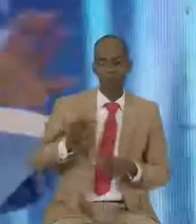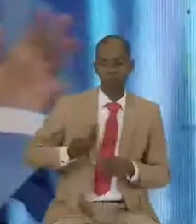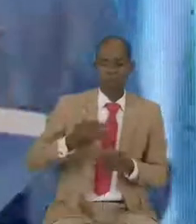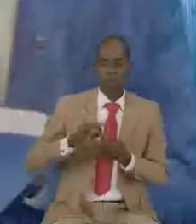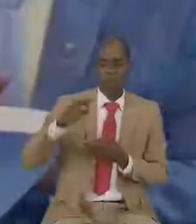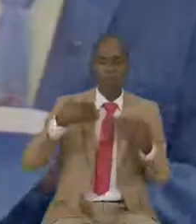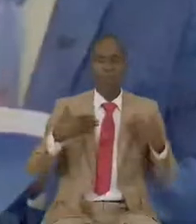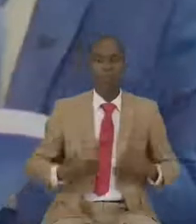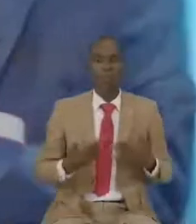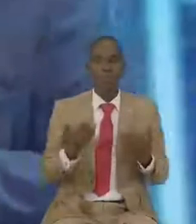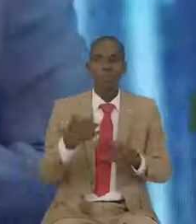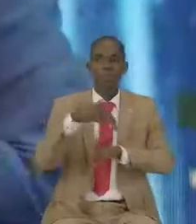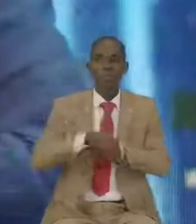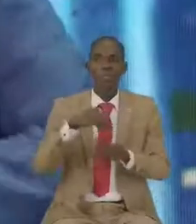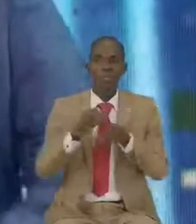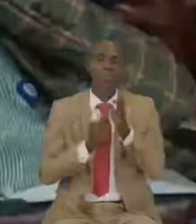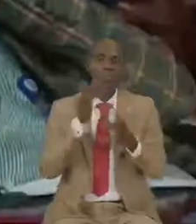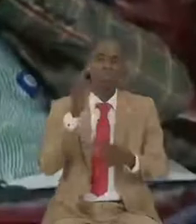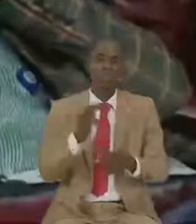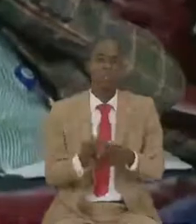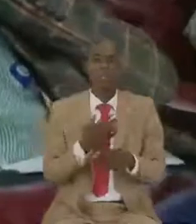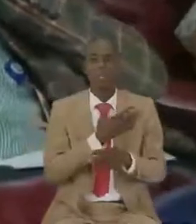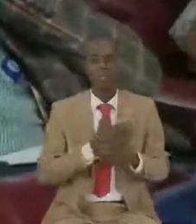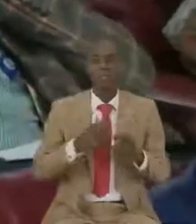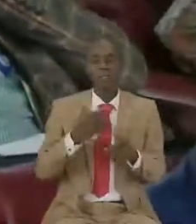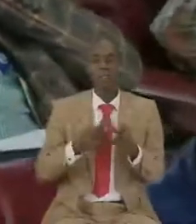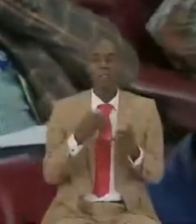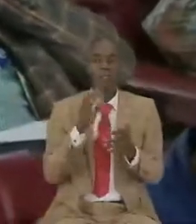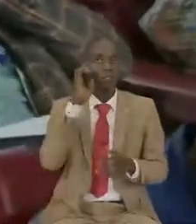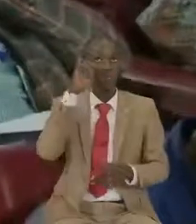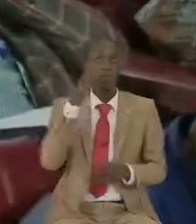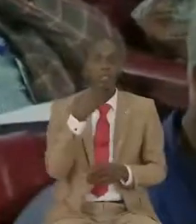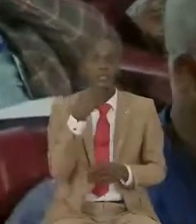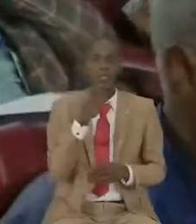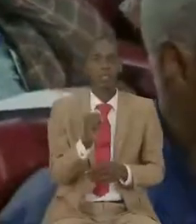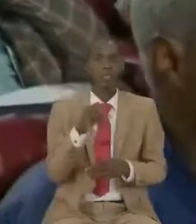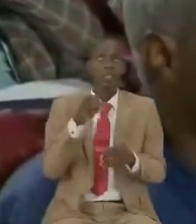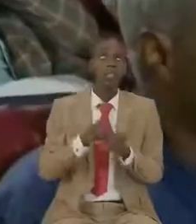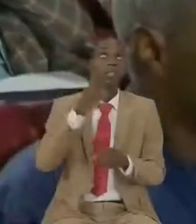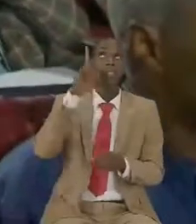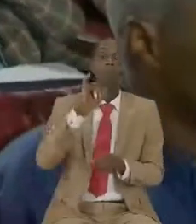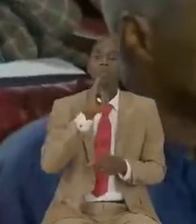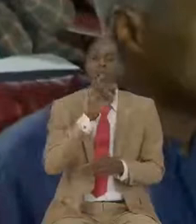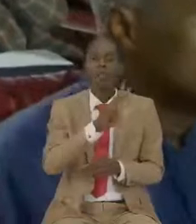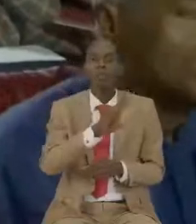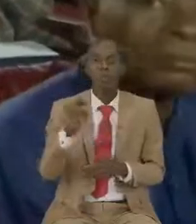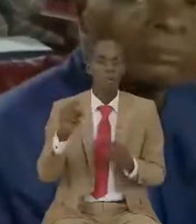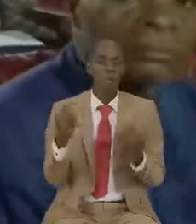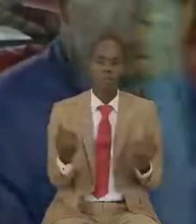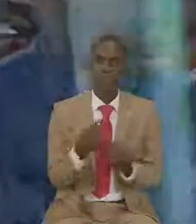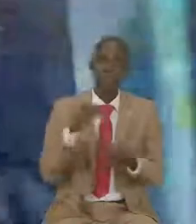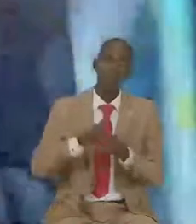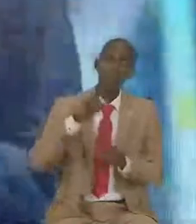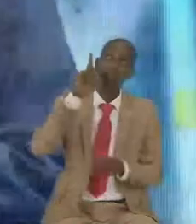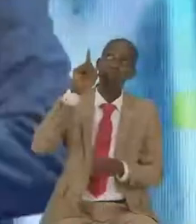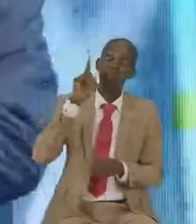votre vie, et votre âme, votre esprit, ce soir sera affranchi au nom de Jésus-Christ. Et il s'est dit